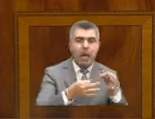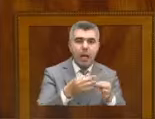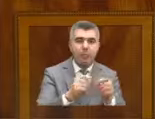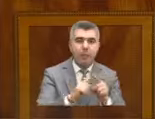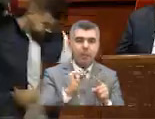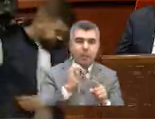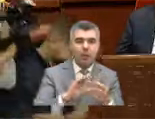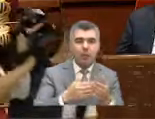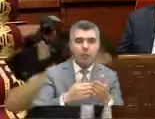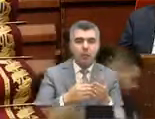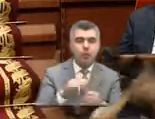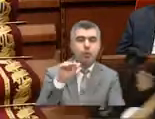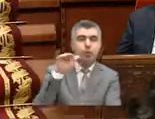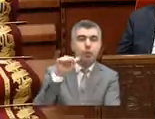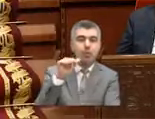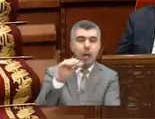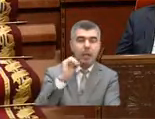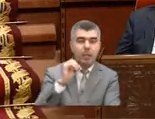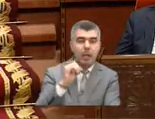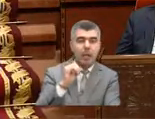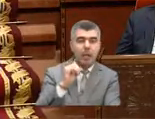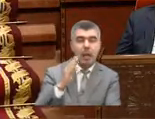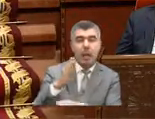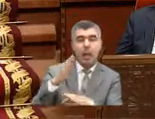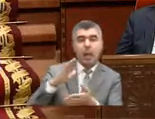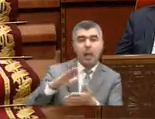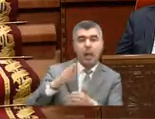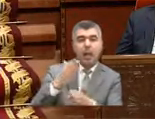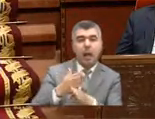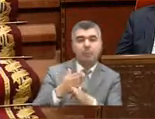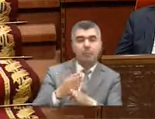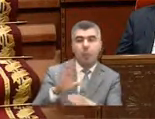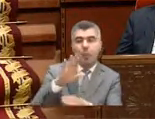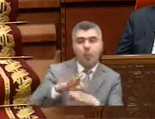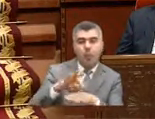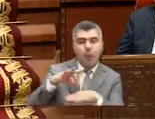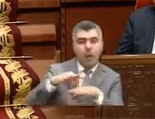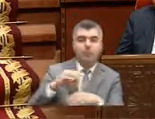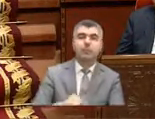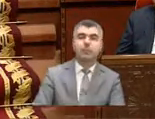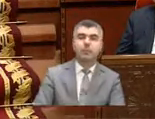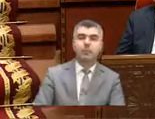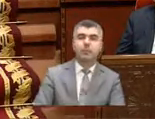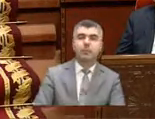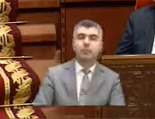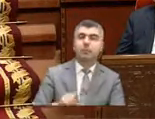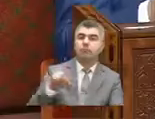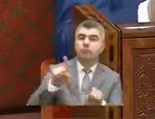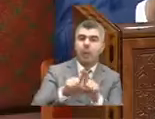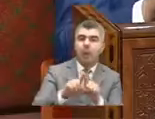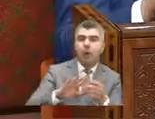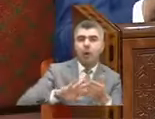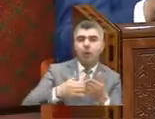والمعز والجمال وعلى اللحوم الحمراء لهذه الفصائل والعجلات